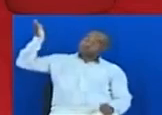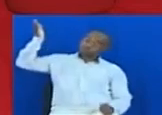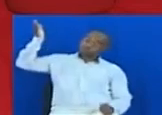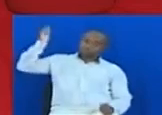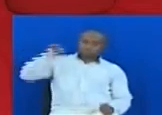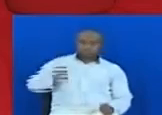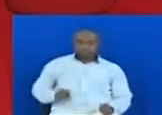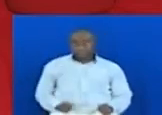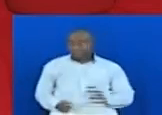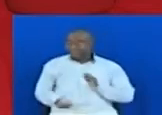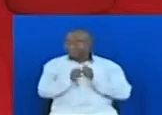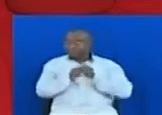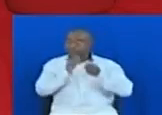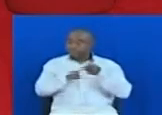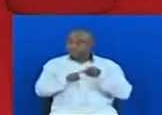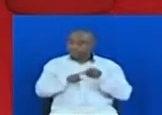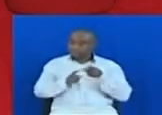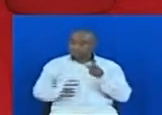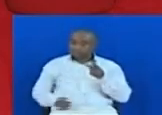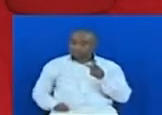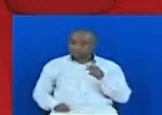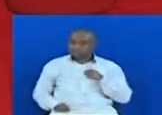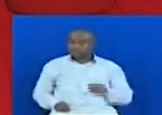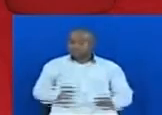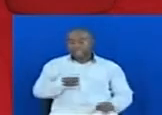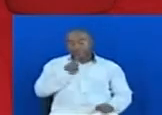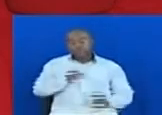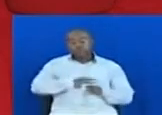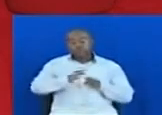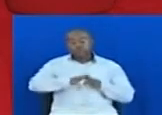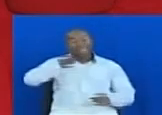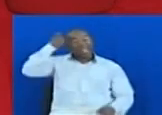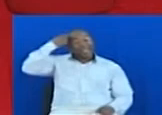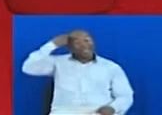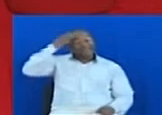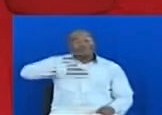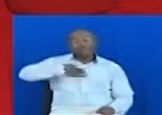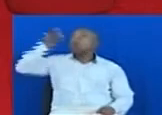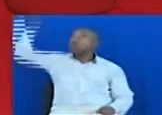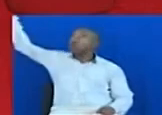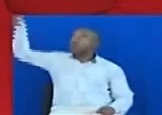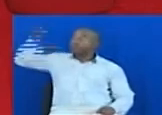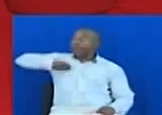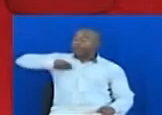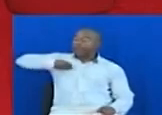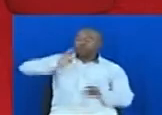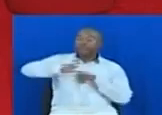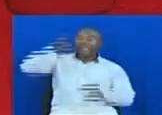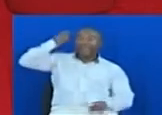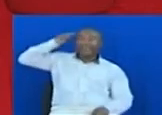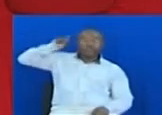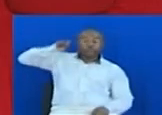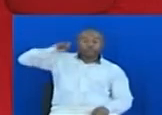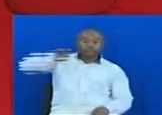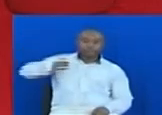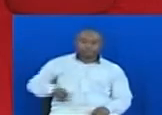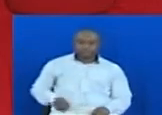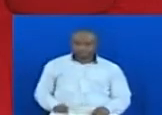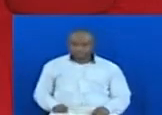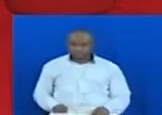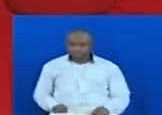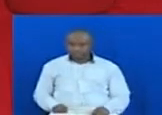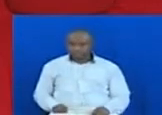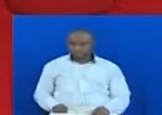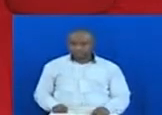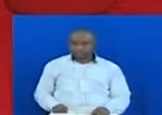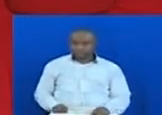Lakini cha pili akasema tutumie na akili tulizopewa na Mungu. Na ndio maana sisi mwanzoni hapa